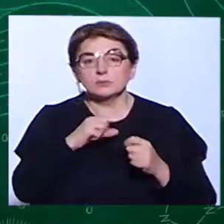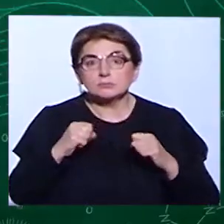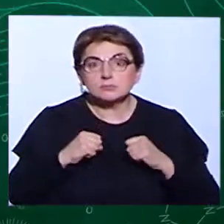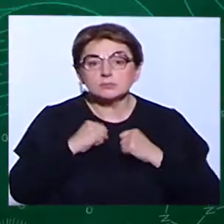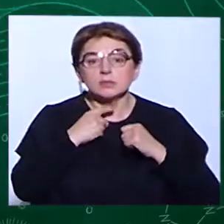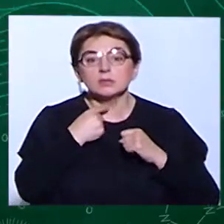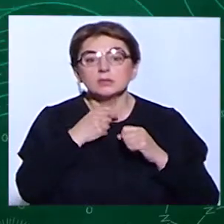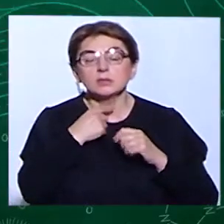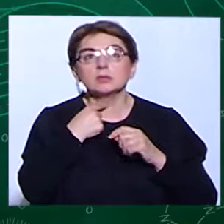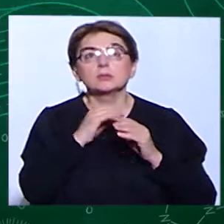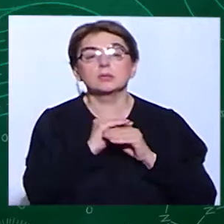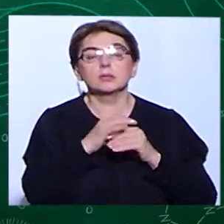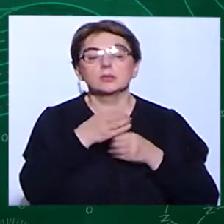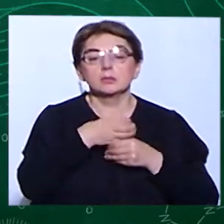იყვნენ